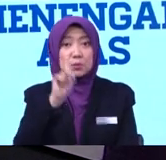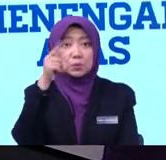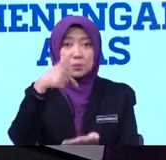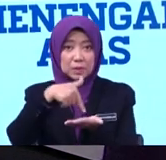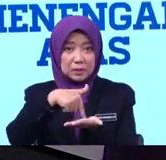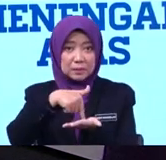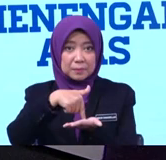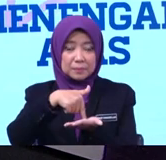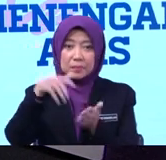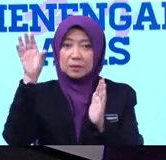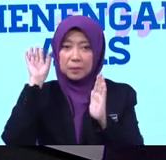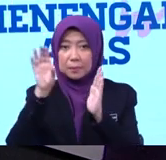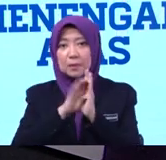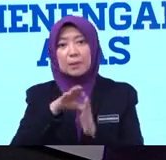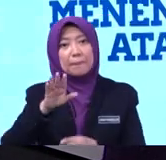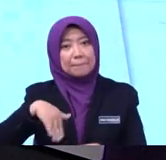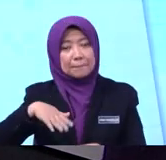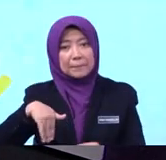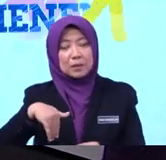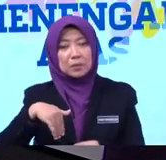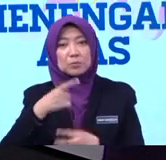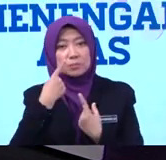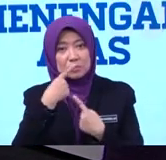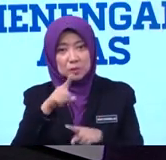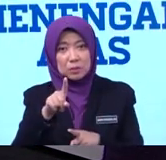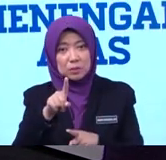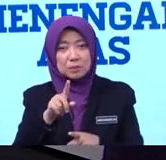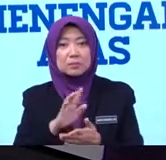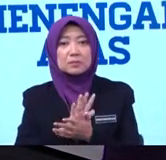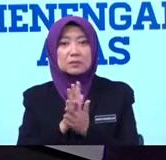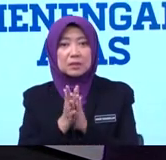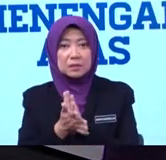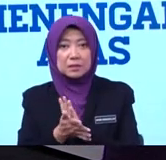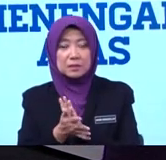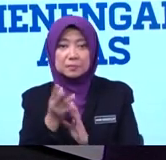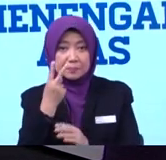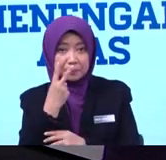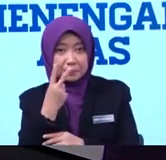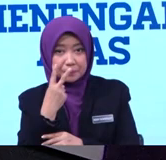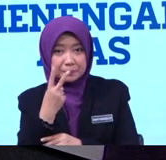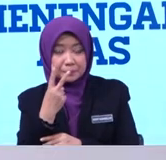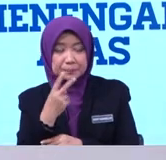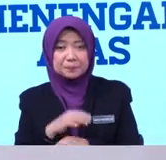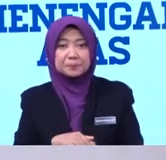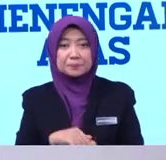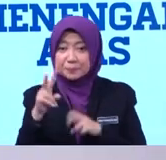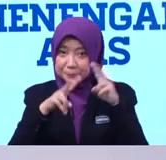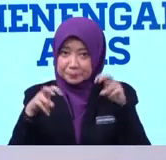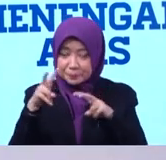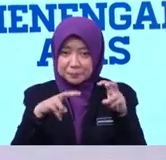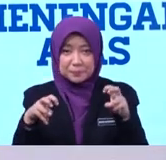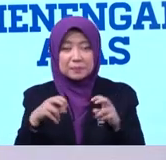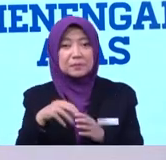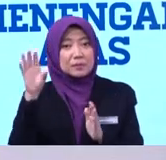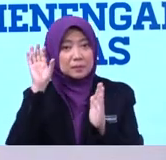lagi Oke gambar yang belum lagi event sesuai badan kan jadi analisa sedikit mengenai gambar yang